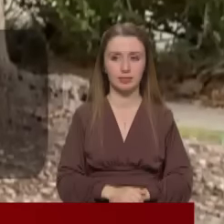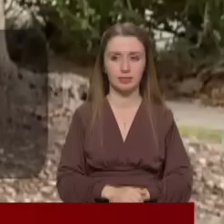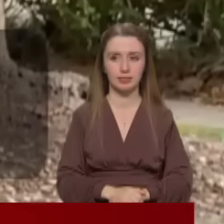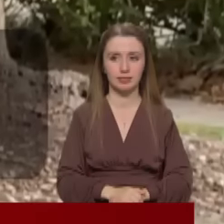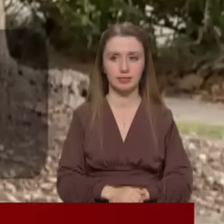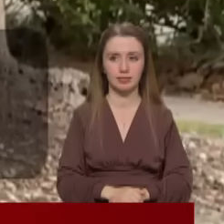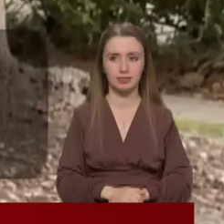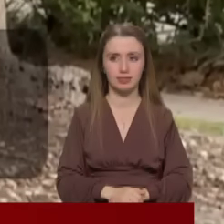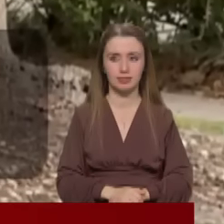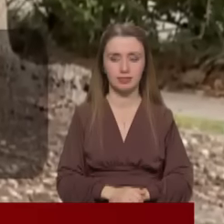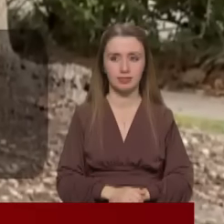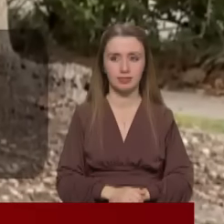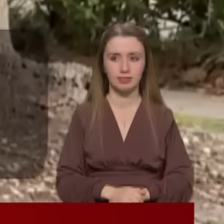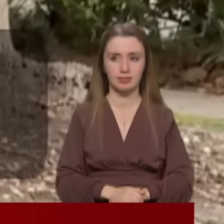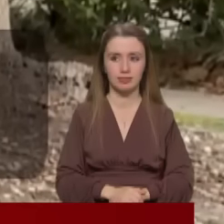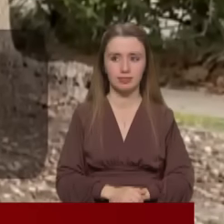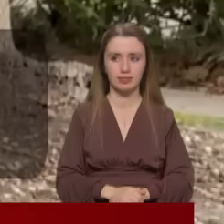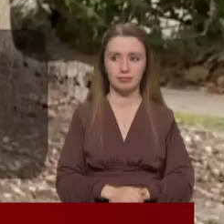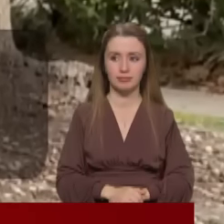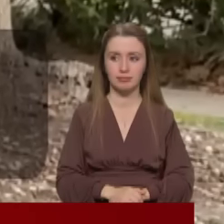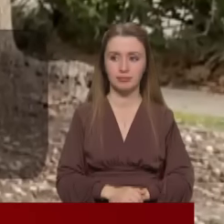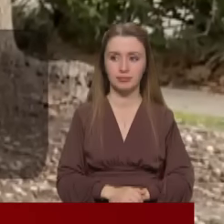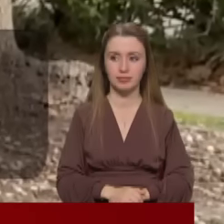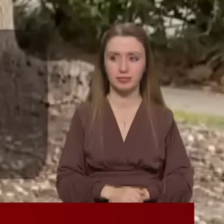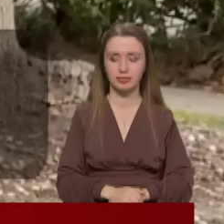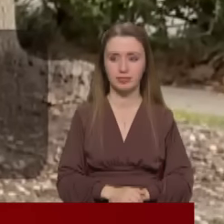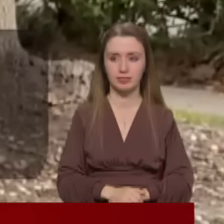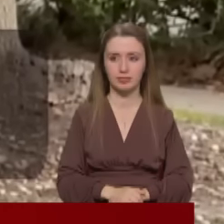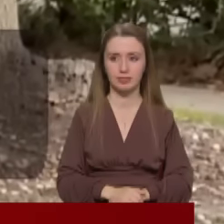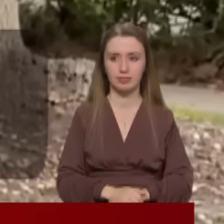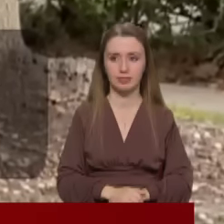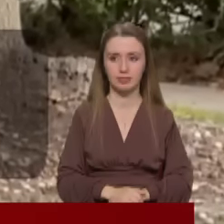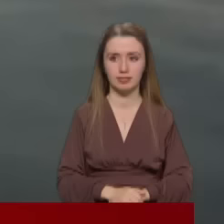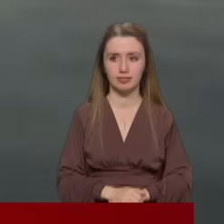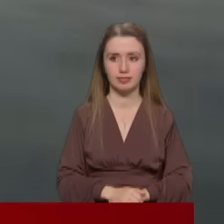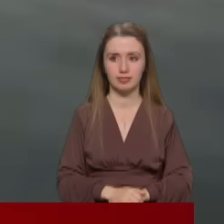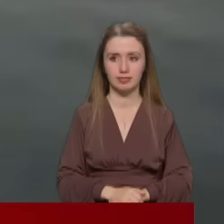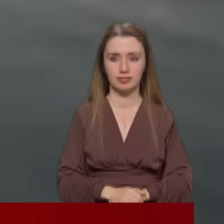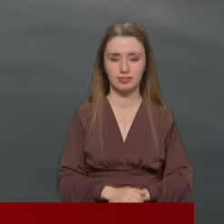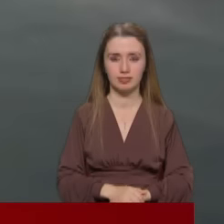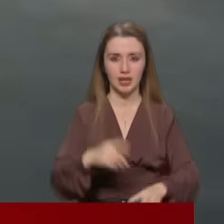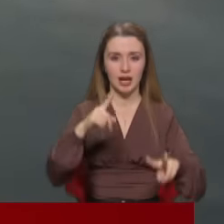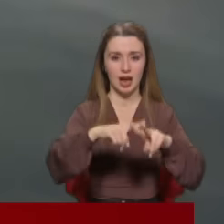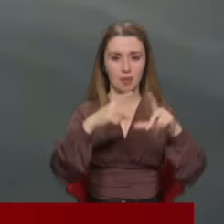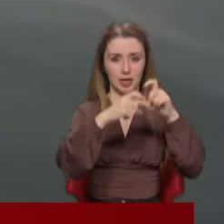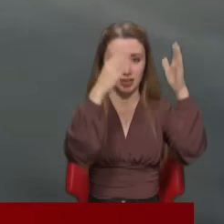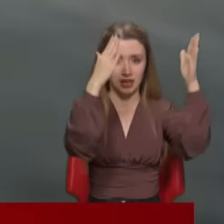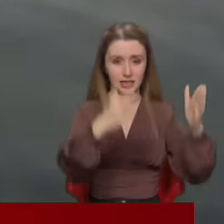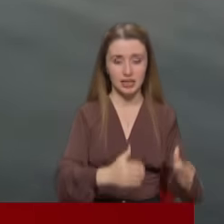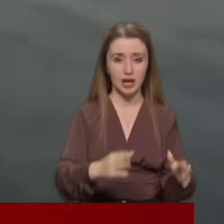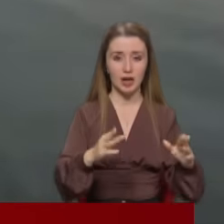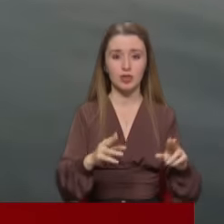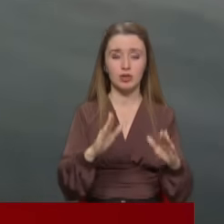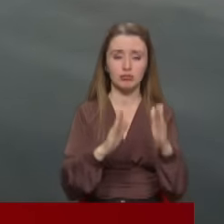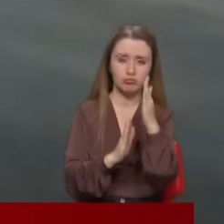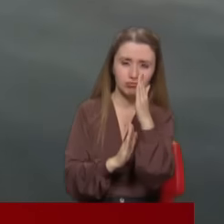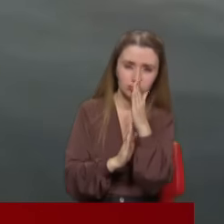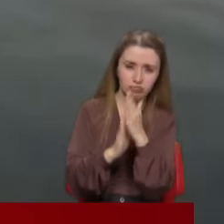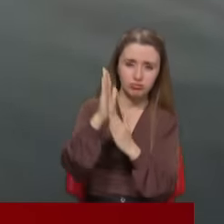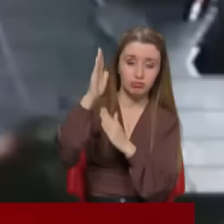Çok güzel bir duygu. Ailesine gitti geldi. Bizi mutlu etti. Alper Gezer Avcı uzay kapsülüyle